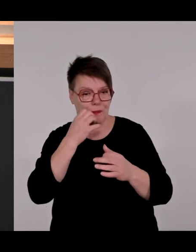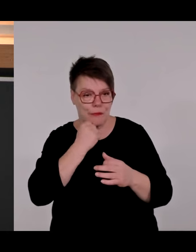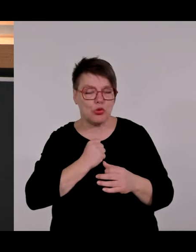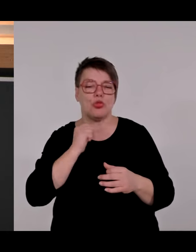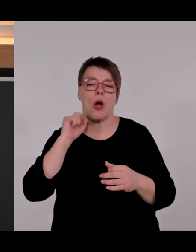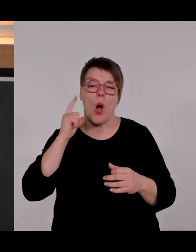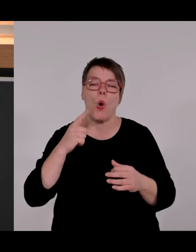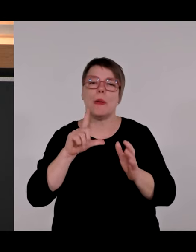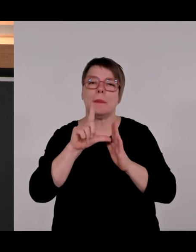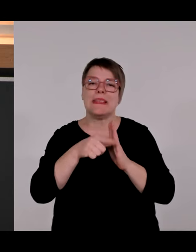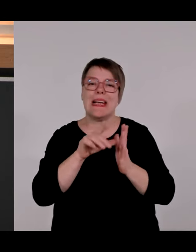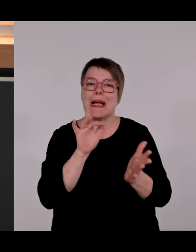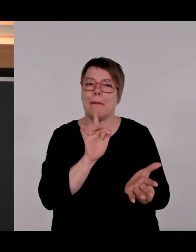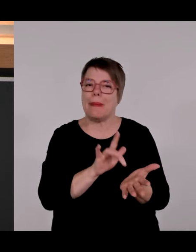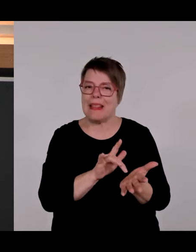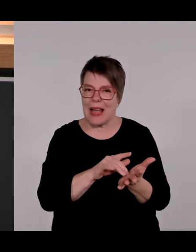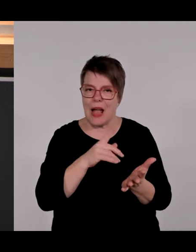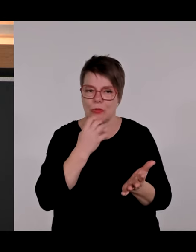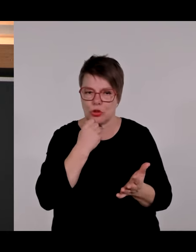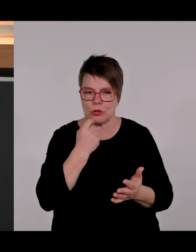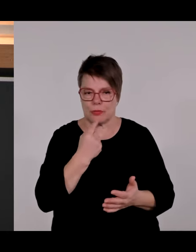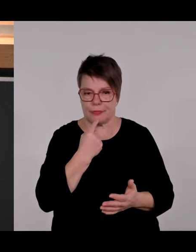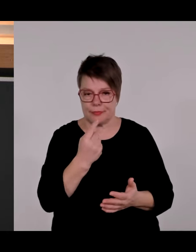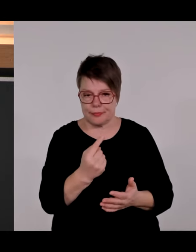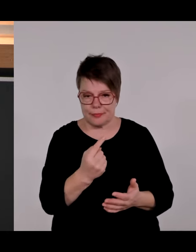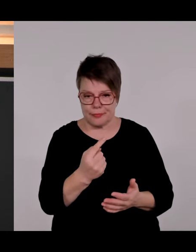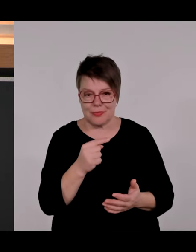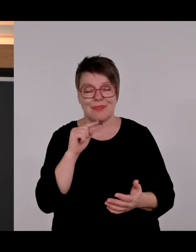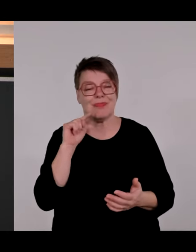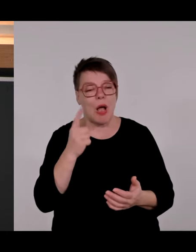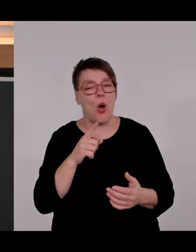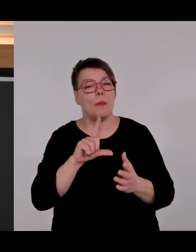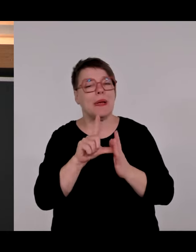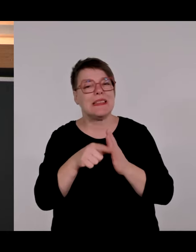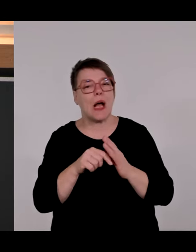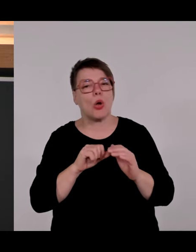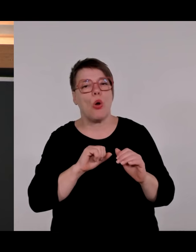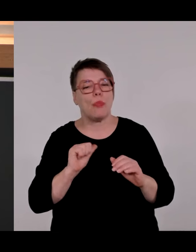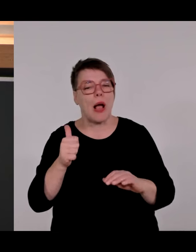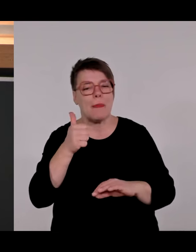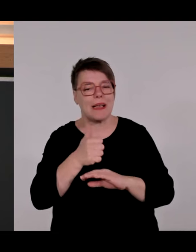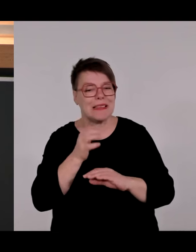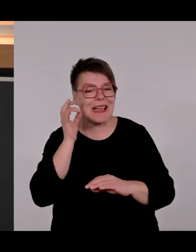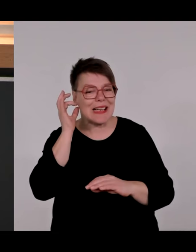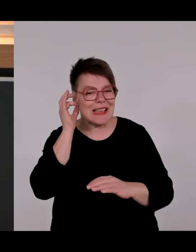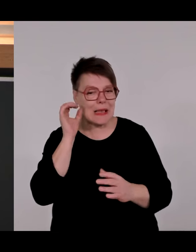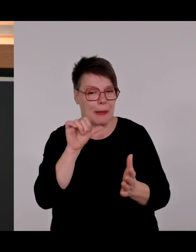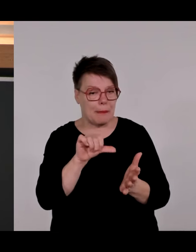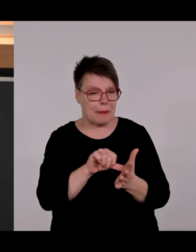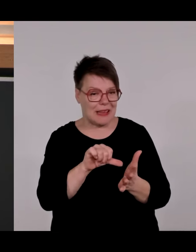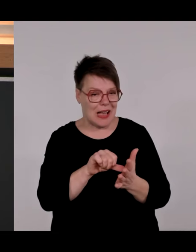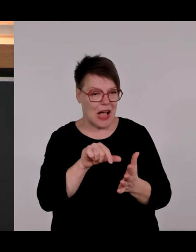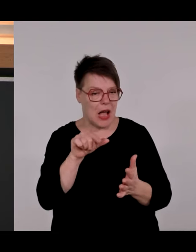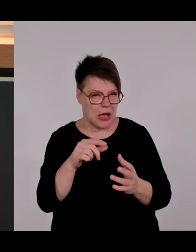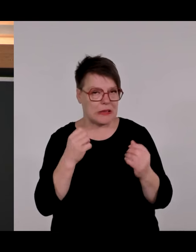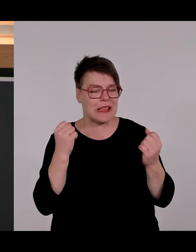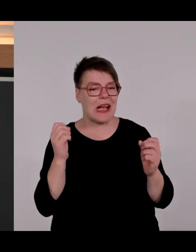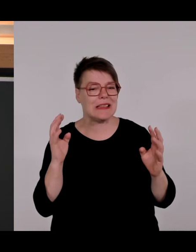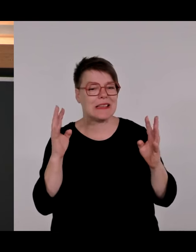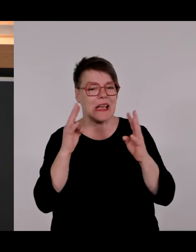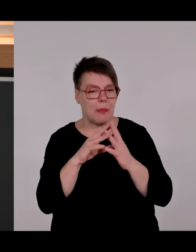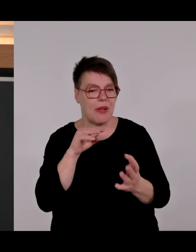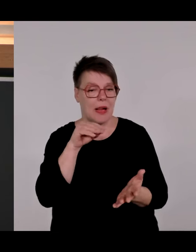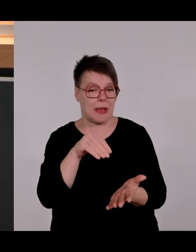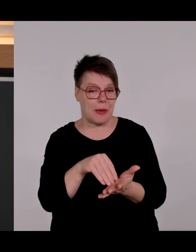gemeinsamen Geist, als wir über den Leopoldplatz gesprochen haben. Und auch hier finden schon erste Maßnahmen statt, dass